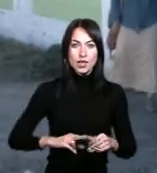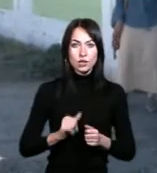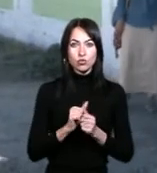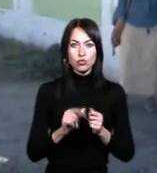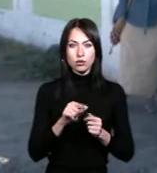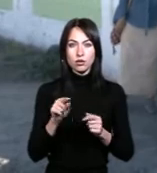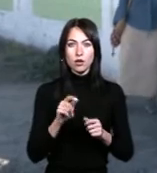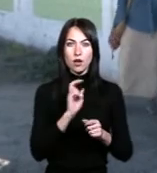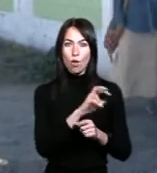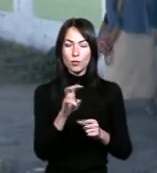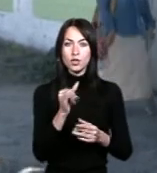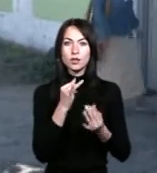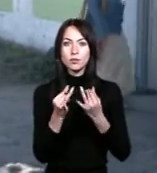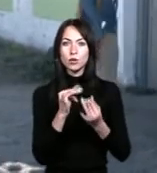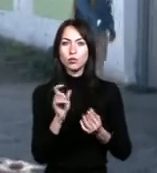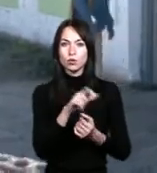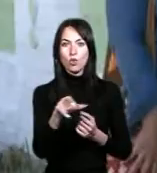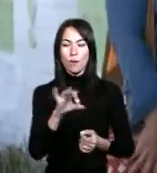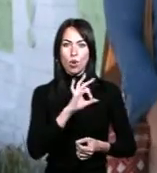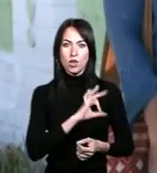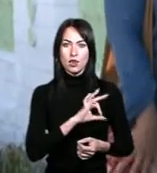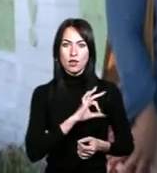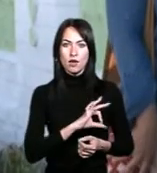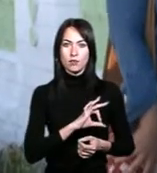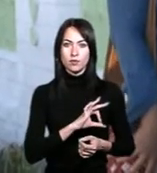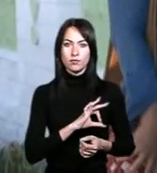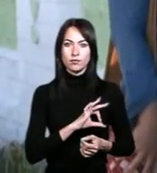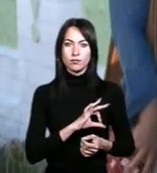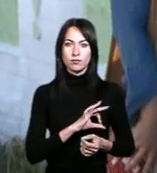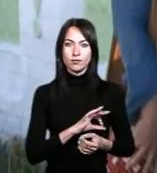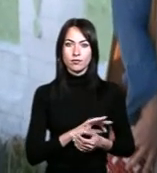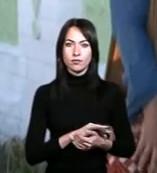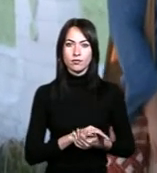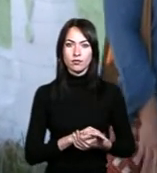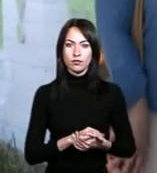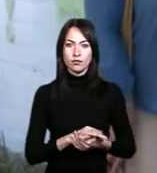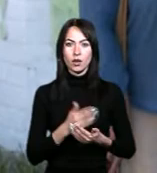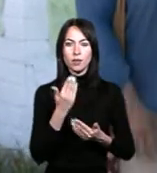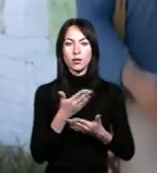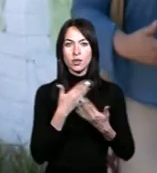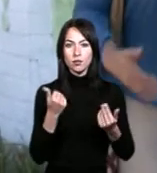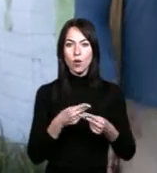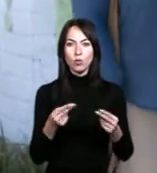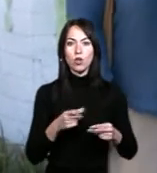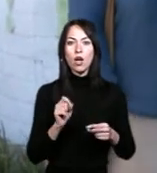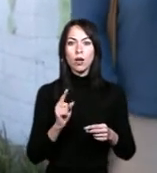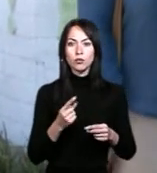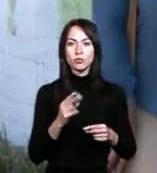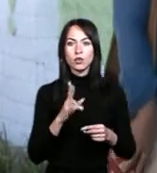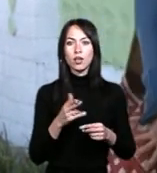робить обхід, спілкується з абонентами. А у вас є там оборудка? Ні, куди. А чому? Куди ви